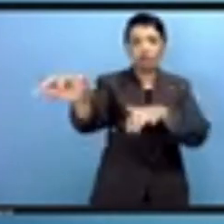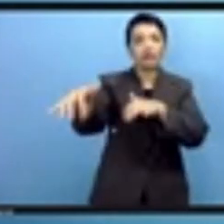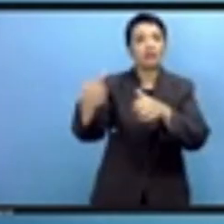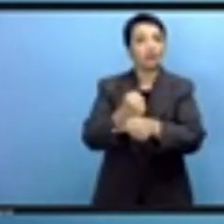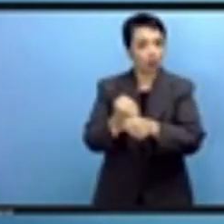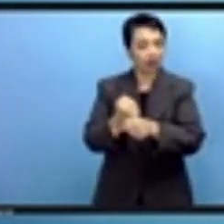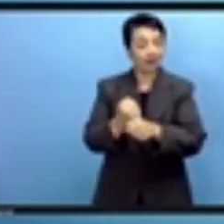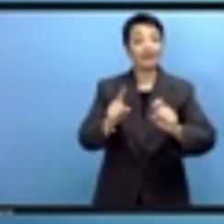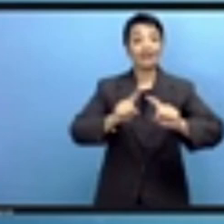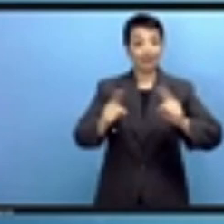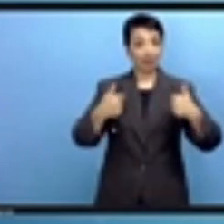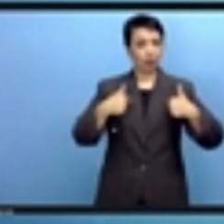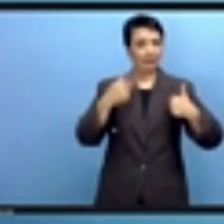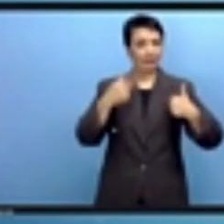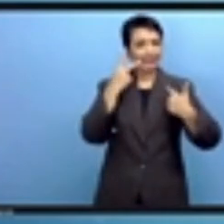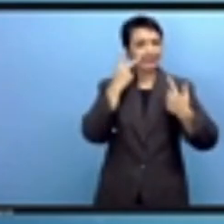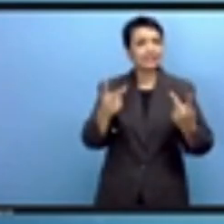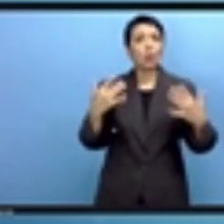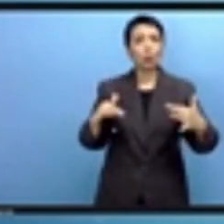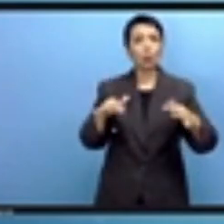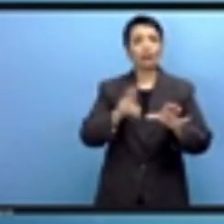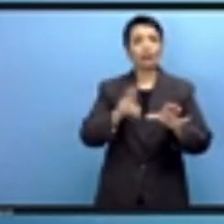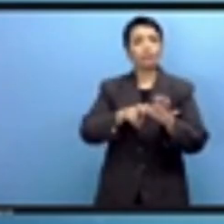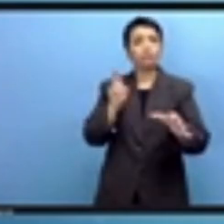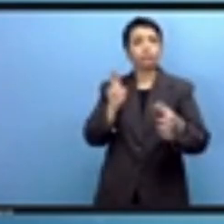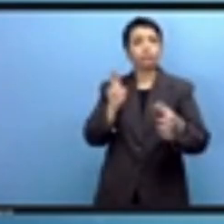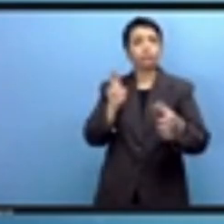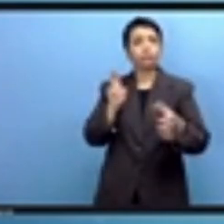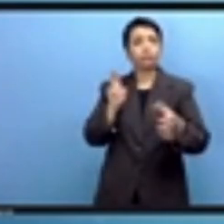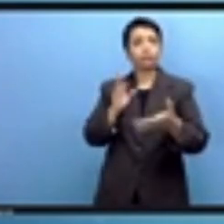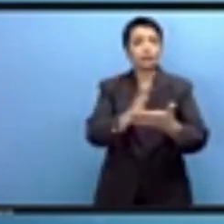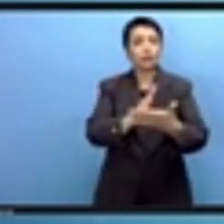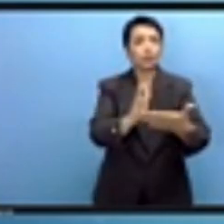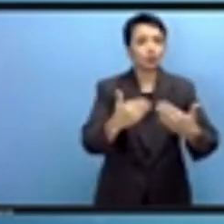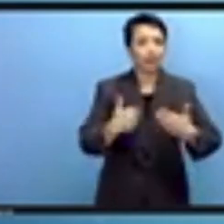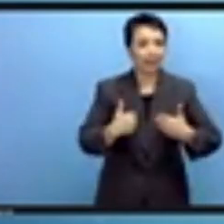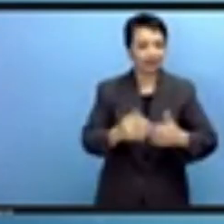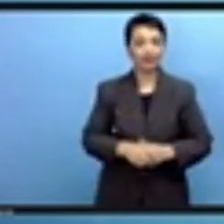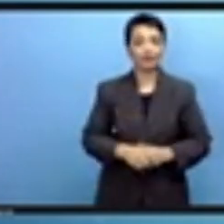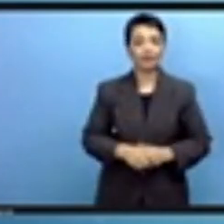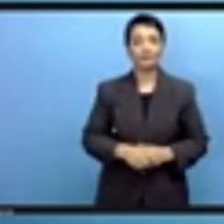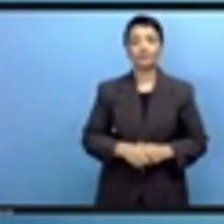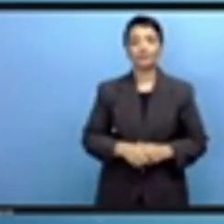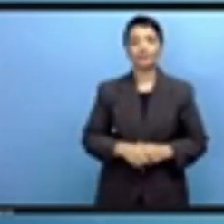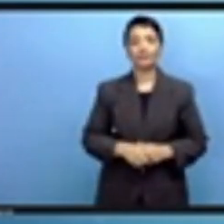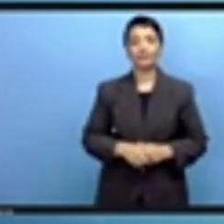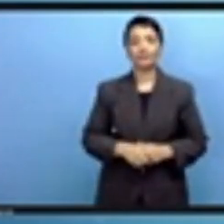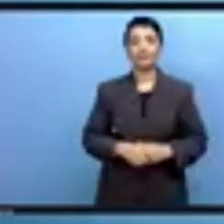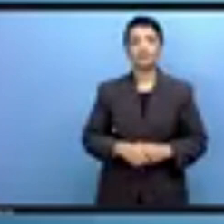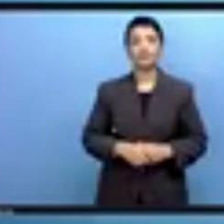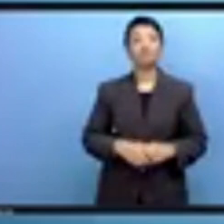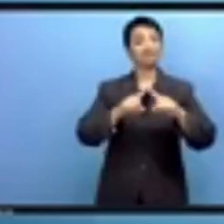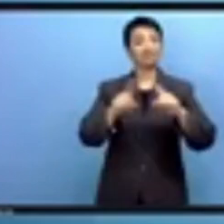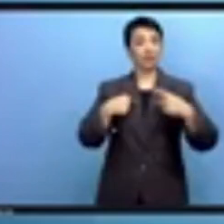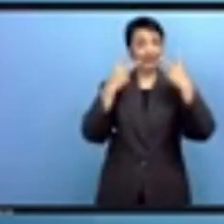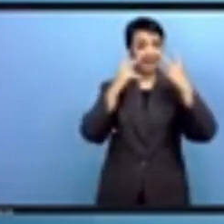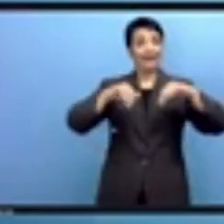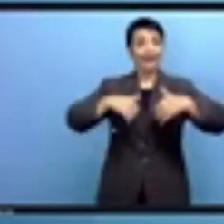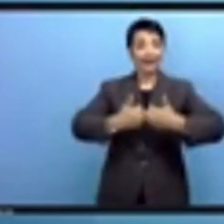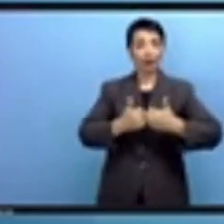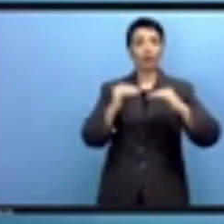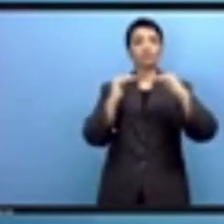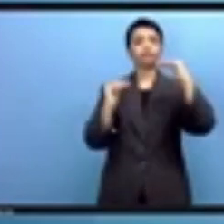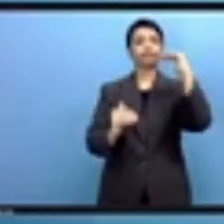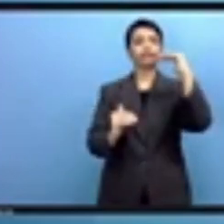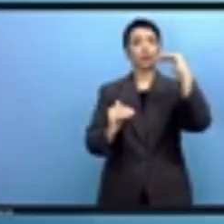工作生活，但其他的人呢，他们付出了巨大的代价。技术也可以帮